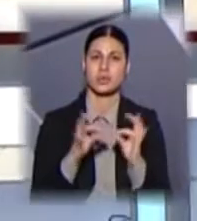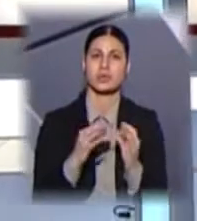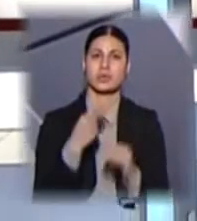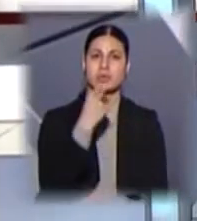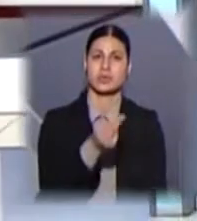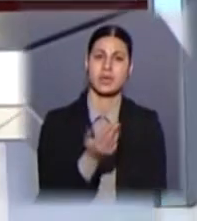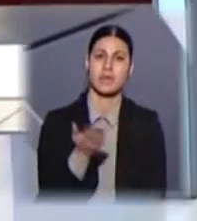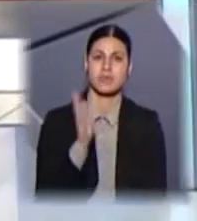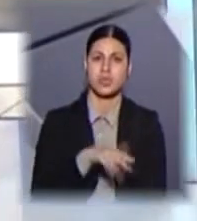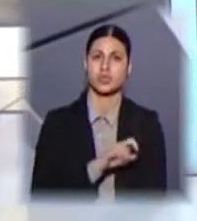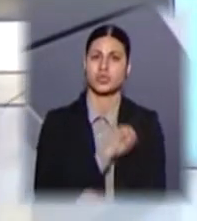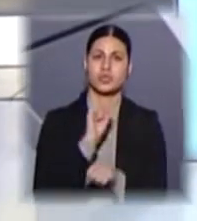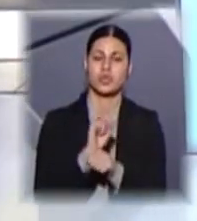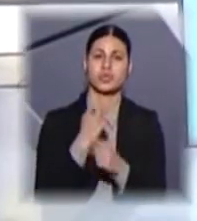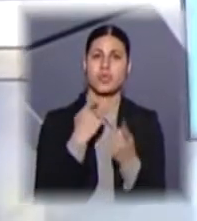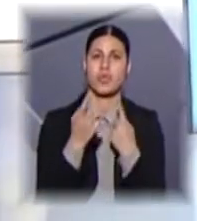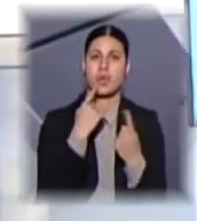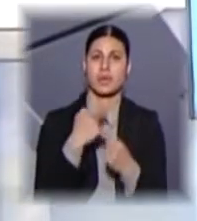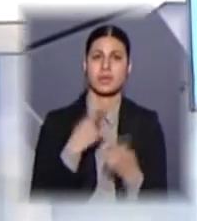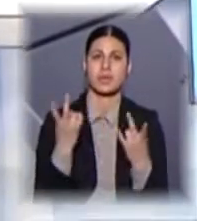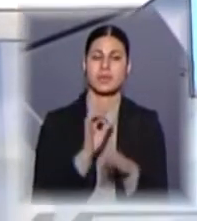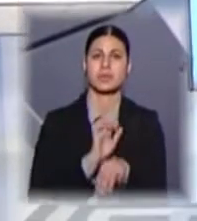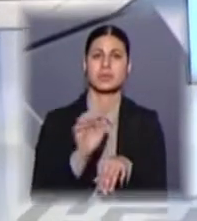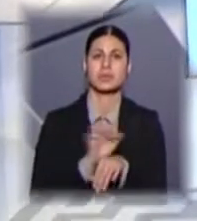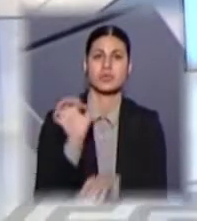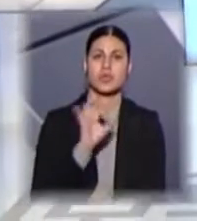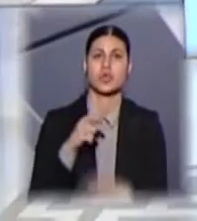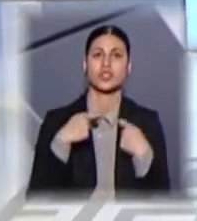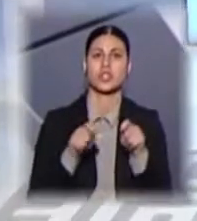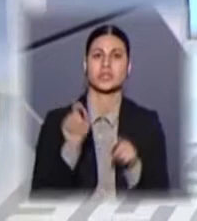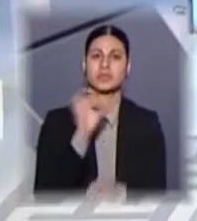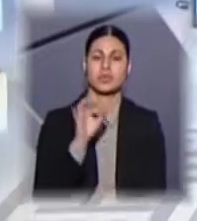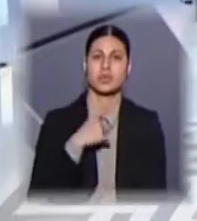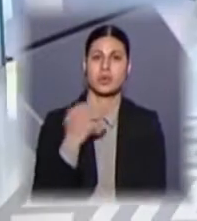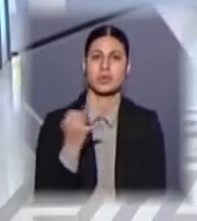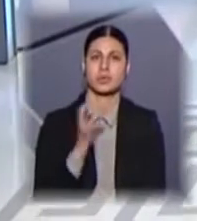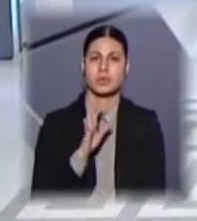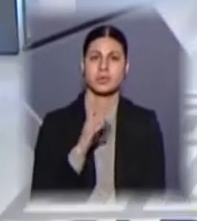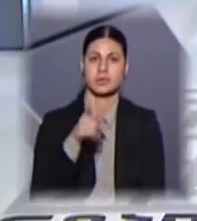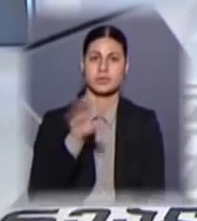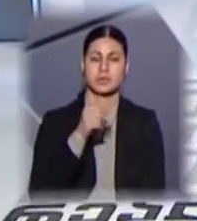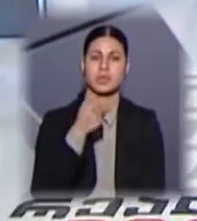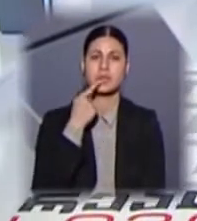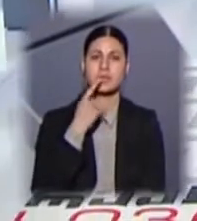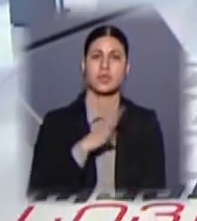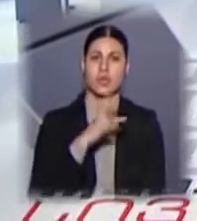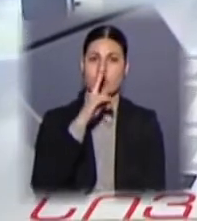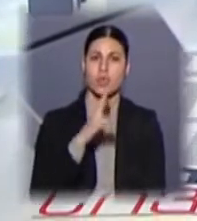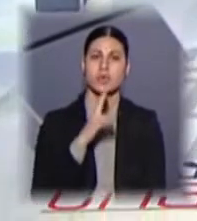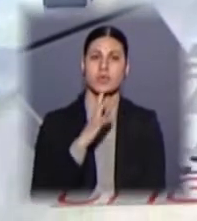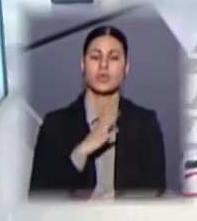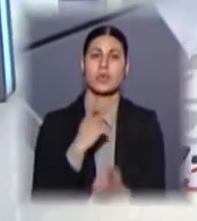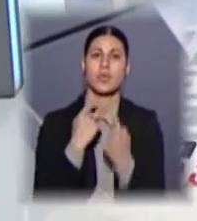გადაწყვიტეს, რომ მოდით შევაჩეროთ მოლაპარაკებები გამომცემლებთან შესხიდვაზე, აგერ ქაბათუმა თამარმა ბრძანა, რომ დაახლოებით ორი თვე